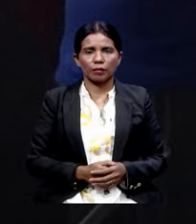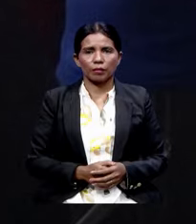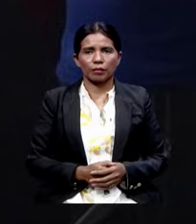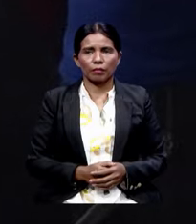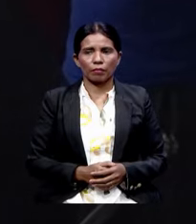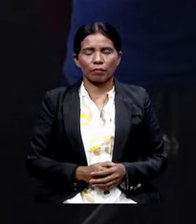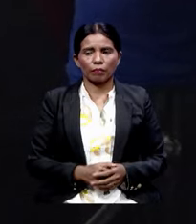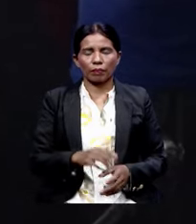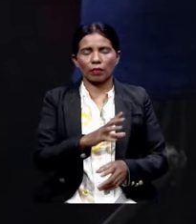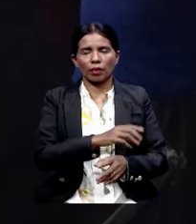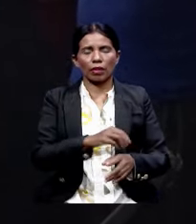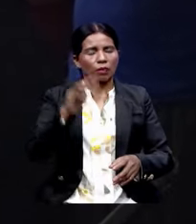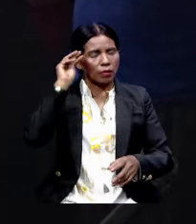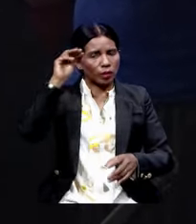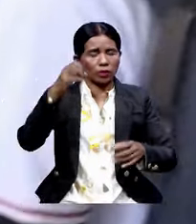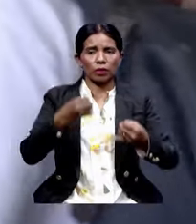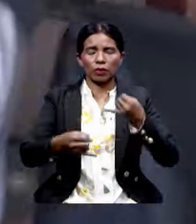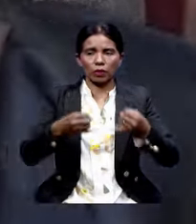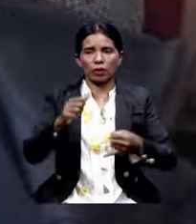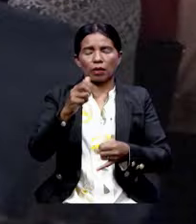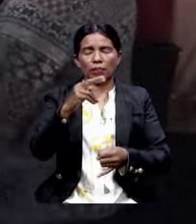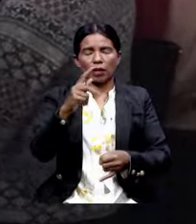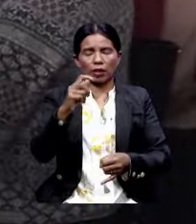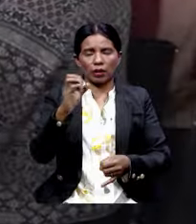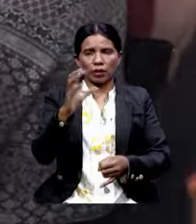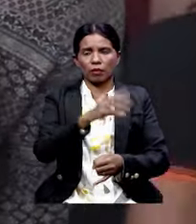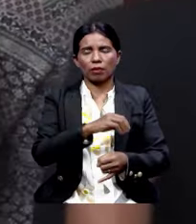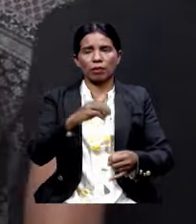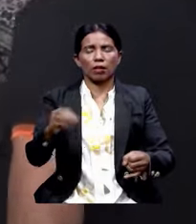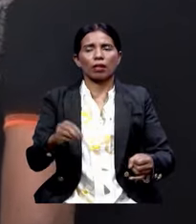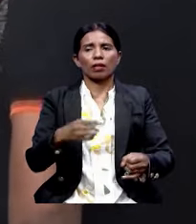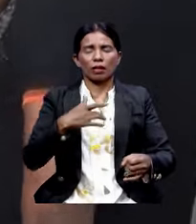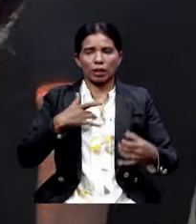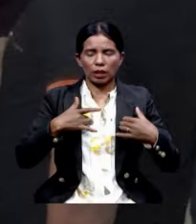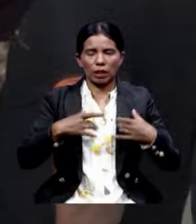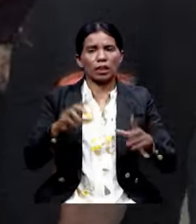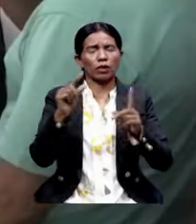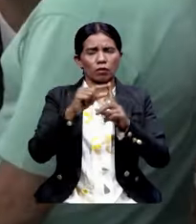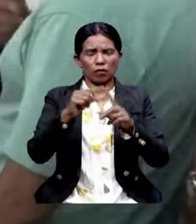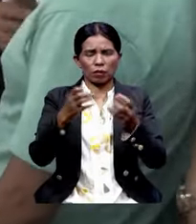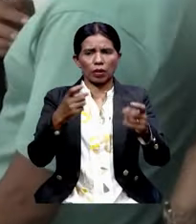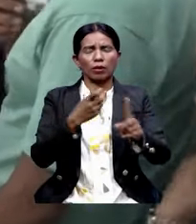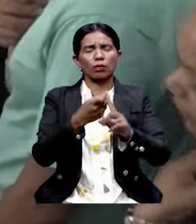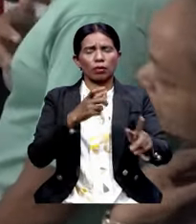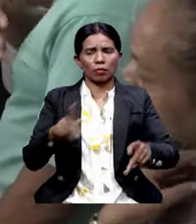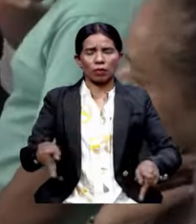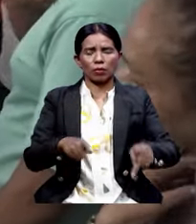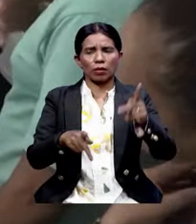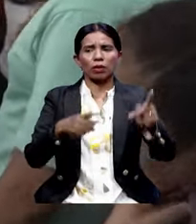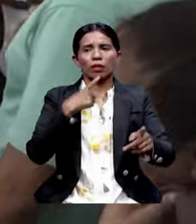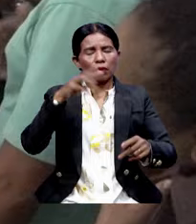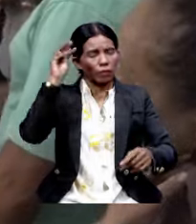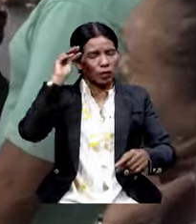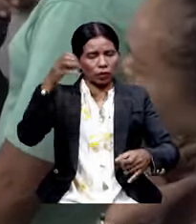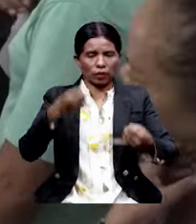Maktoban Ministru Justisa amandiu de sa benefidis nyamate hamusu espekulasaun noi oin husi publiku katak Ministru